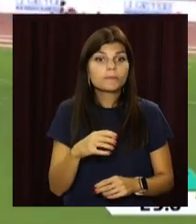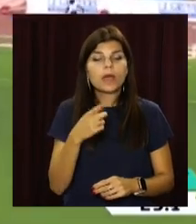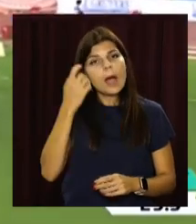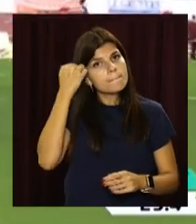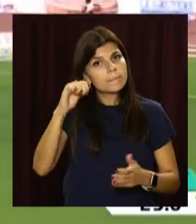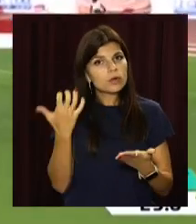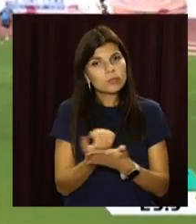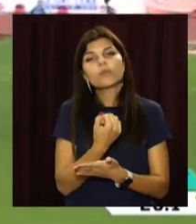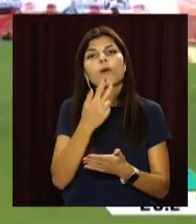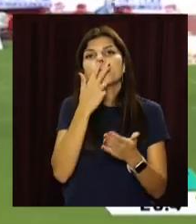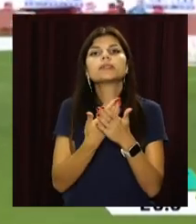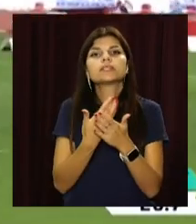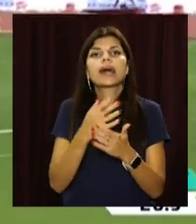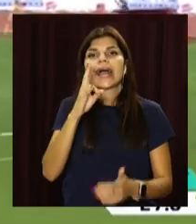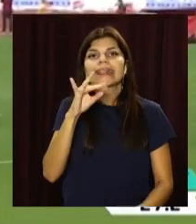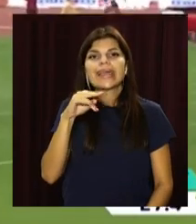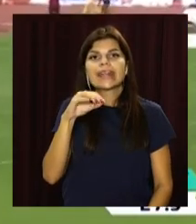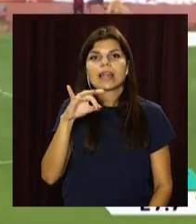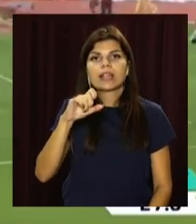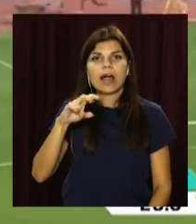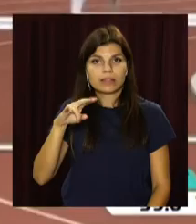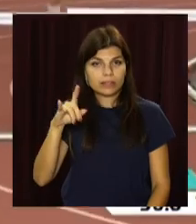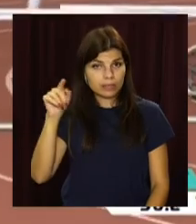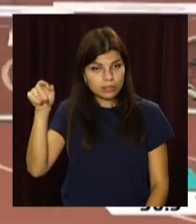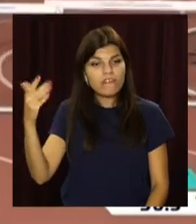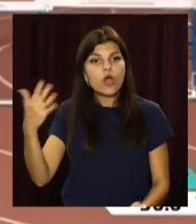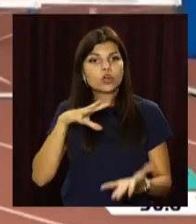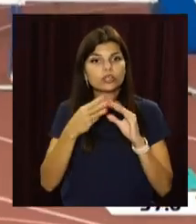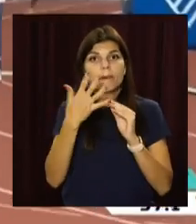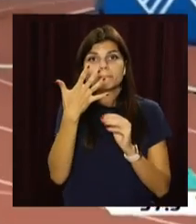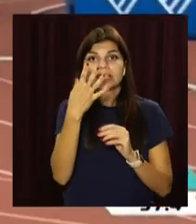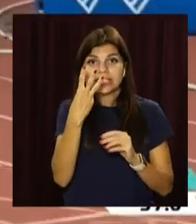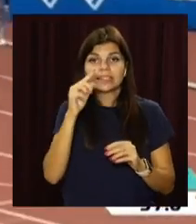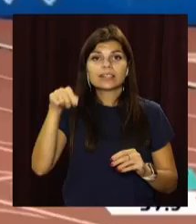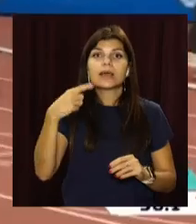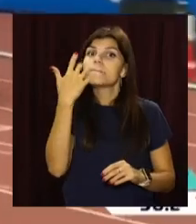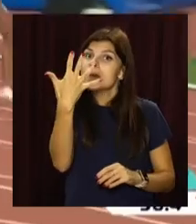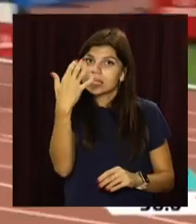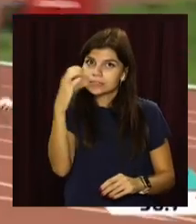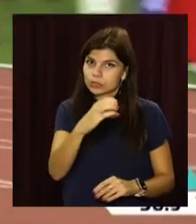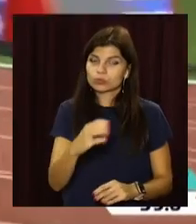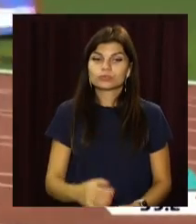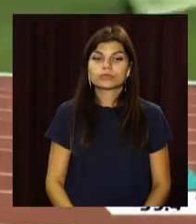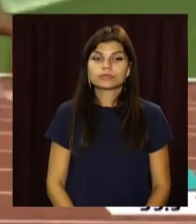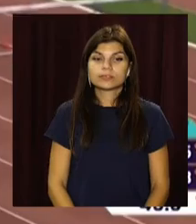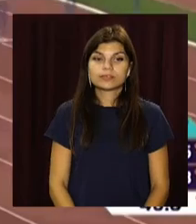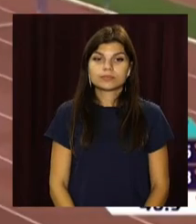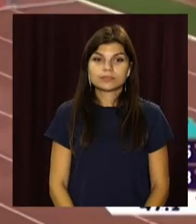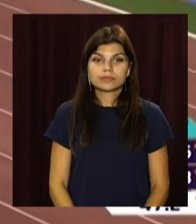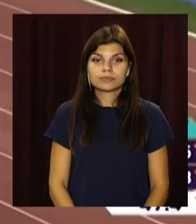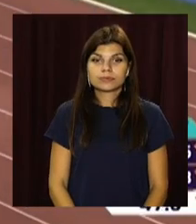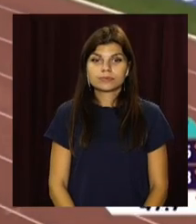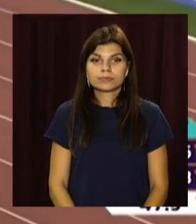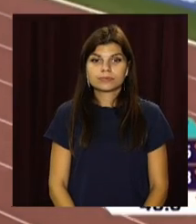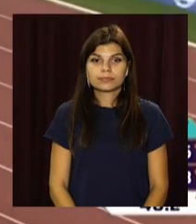54,32 секунди. Перемогу здобула представниця Нідерландів Фемке Бол. Її результат – 53,5 секунди.